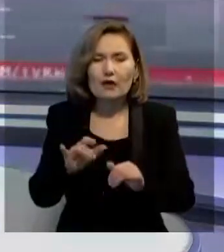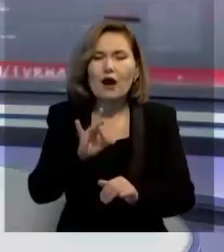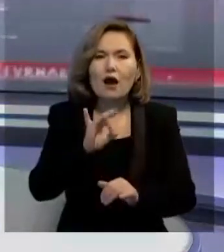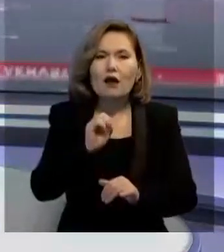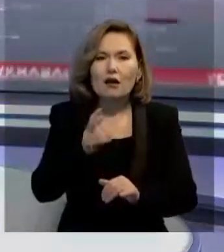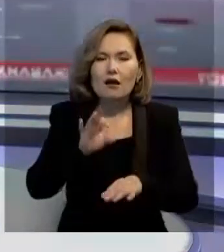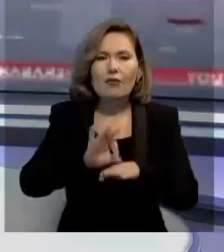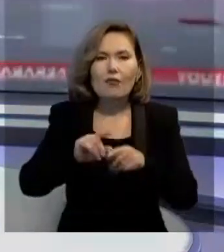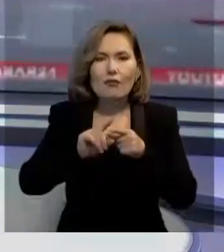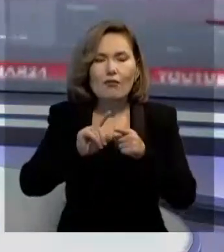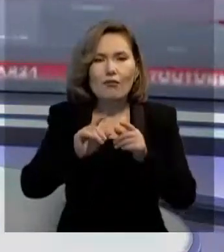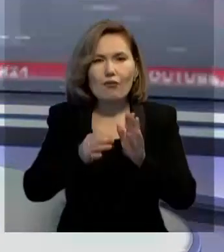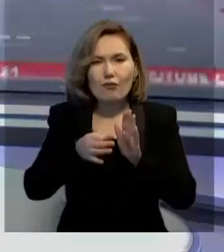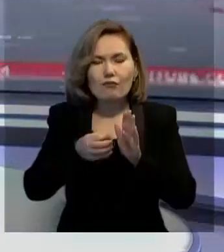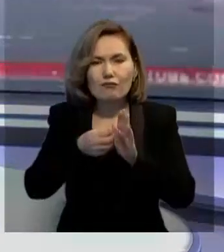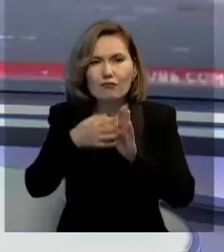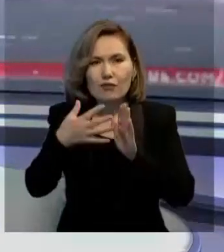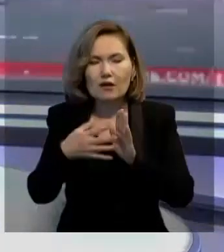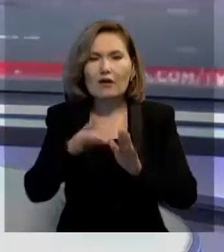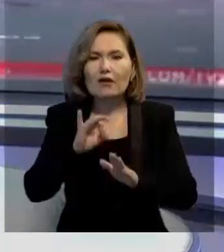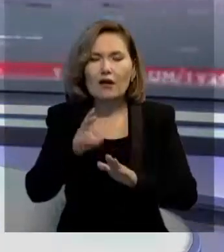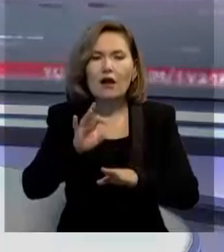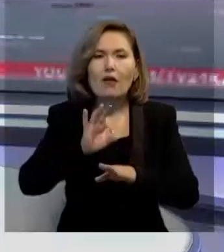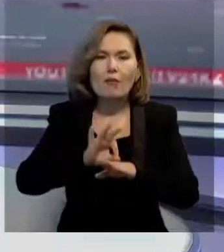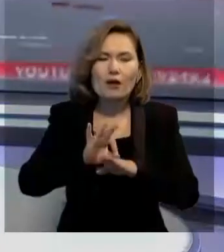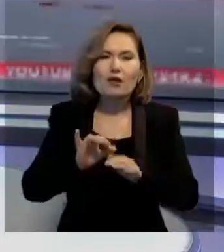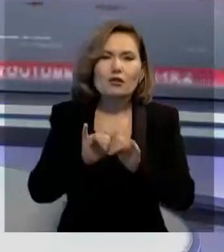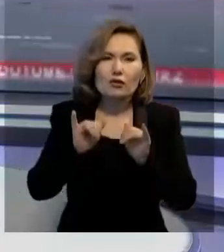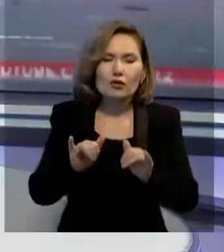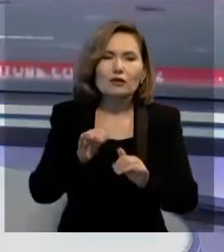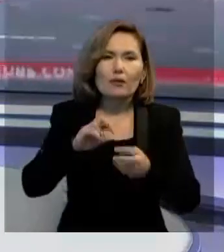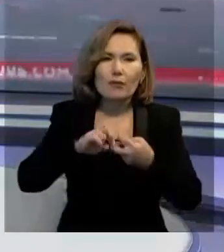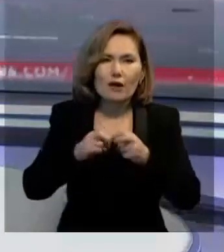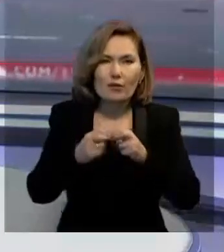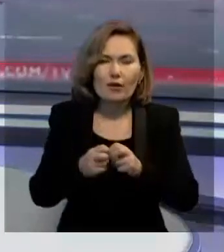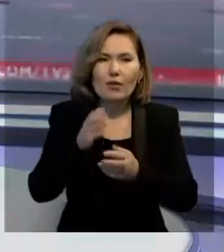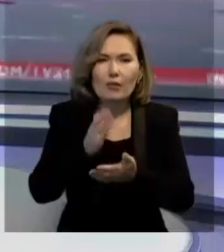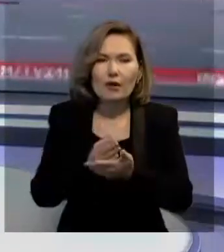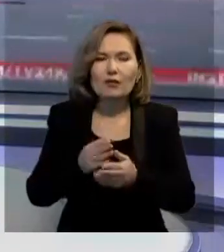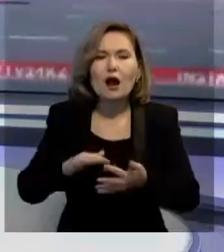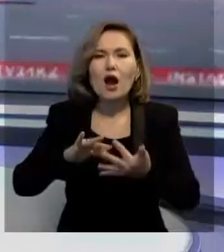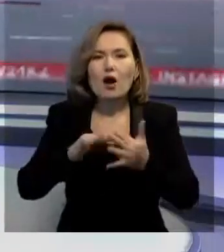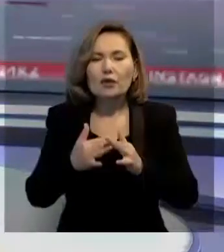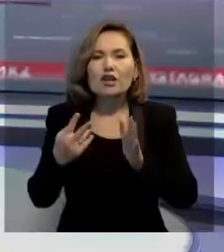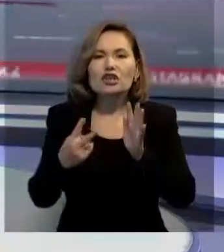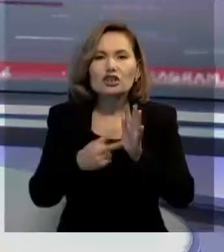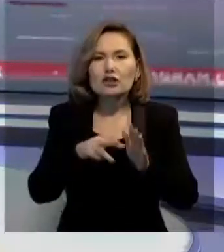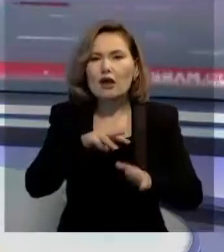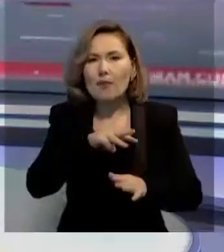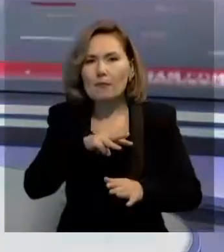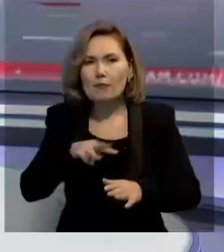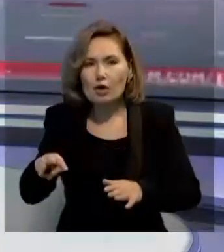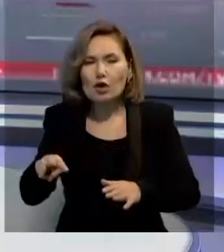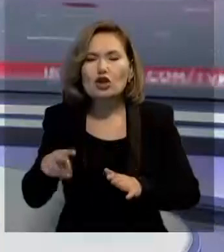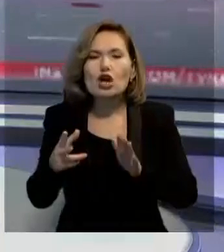шалдыққандардың да қатары көбейді. Осының бәрі денсаулық сақтау жүйесінде қордаланған проблемалардың барын аңғартады. Ауылдағы 7,800,000